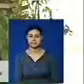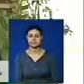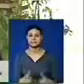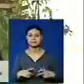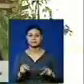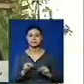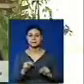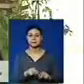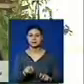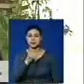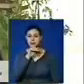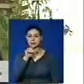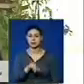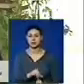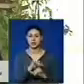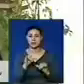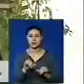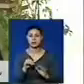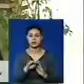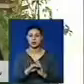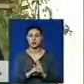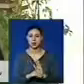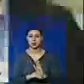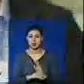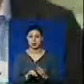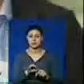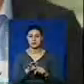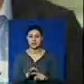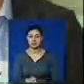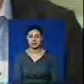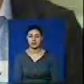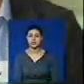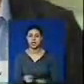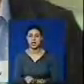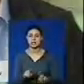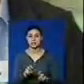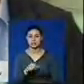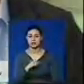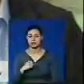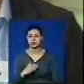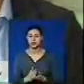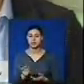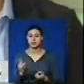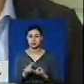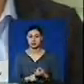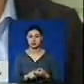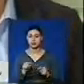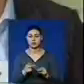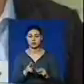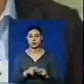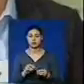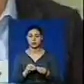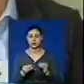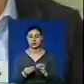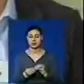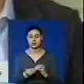პედაგოგთა პროფესიული განვითარების პროგრამების წარმართვაში. ასეთი ტიპის ორგანიზაციები უშუალოდ არიან დაკავშირებული იმ